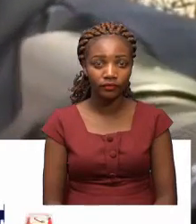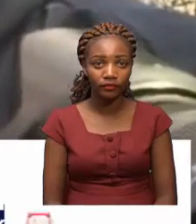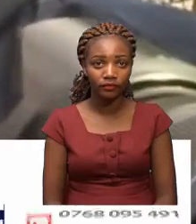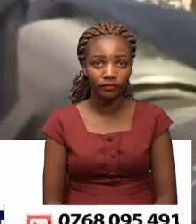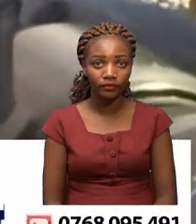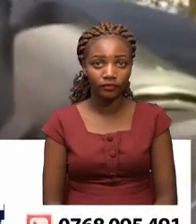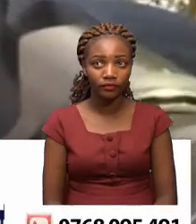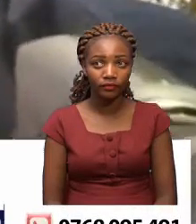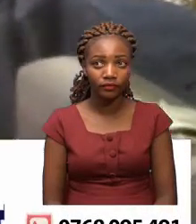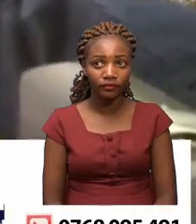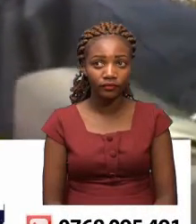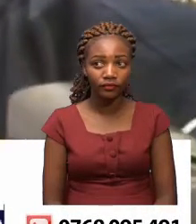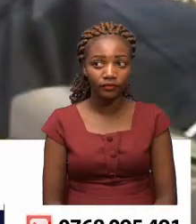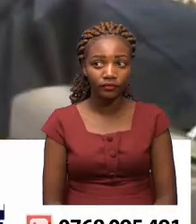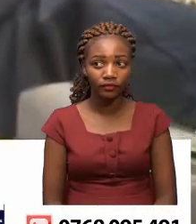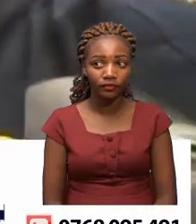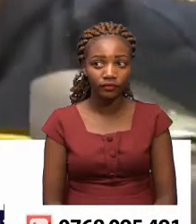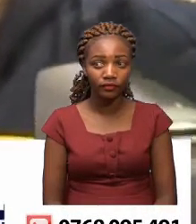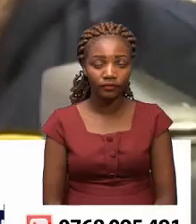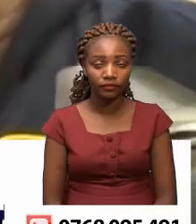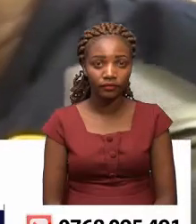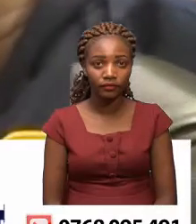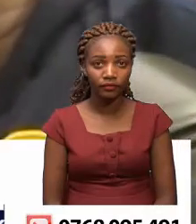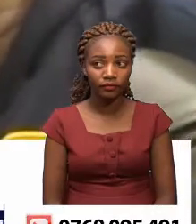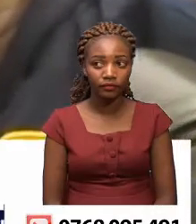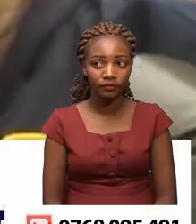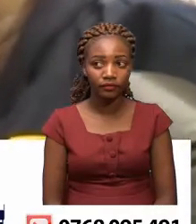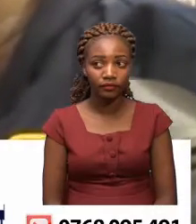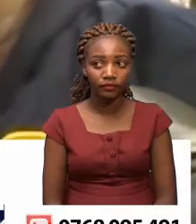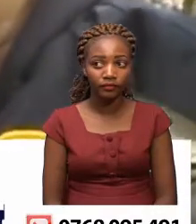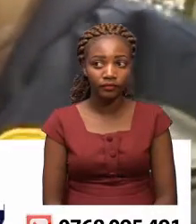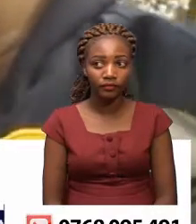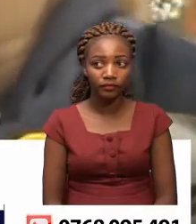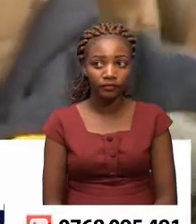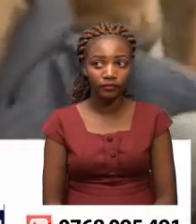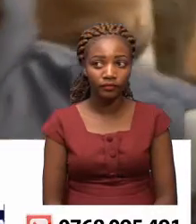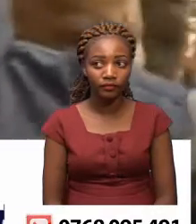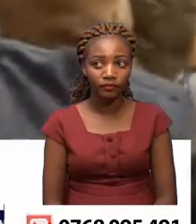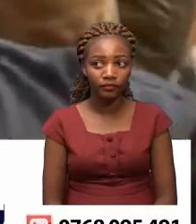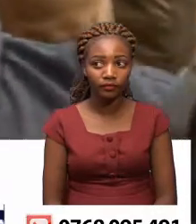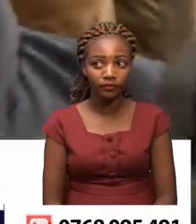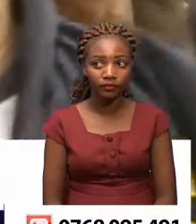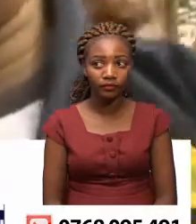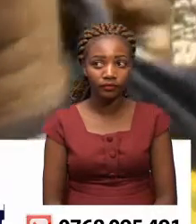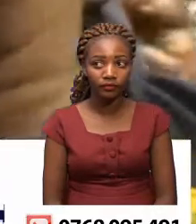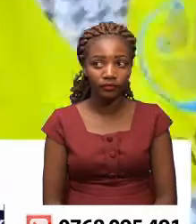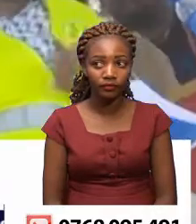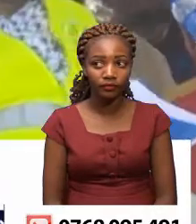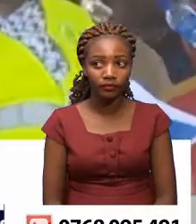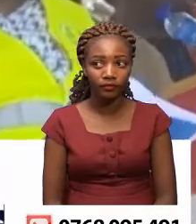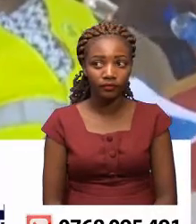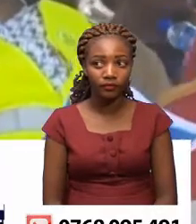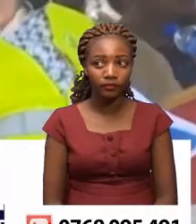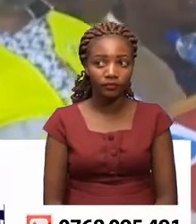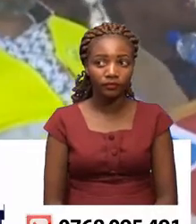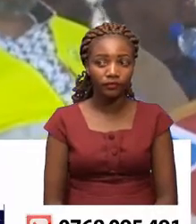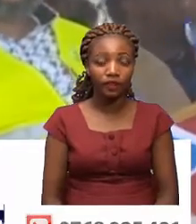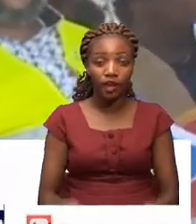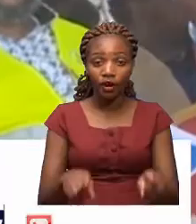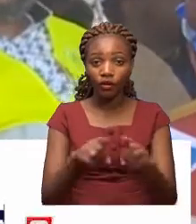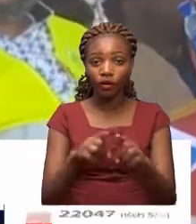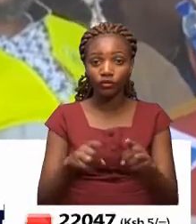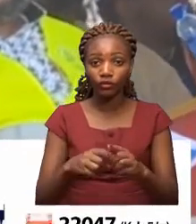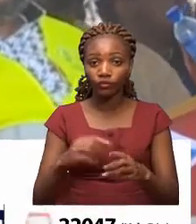sas wacha thank you sir thank you very much than umaru wake sonko